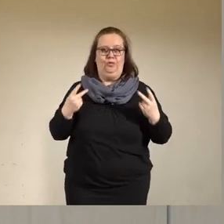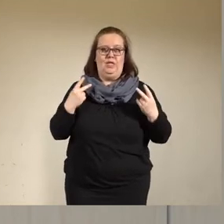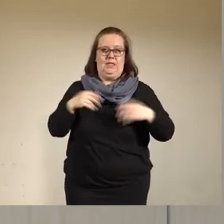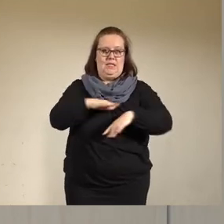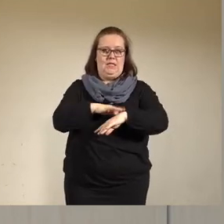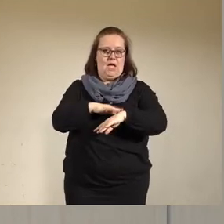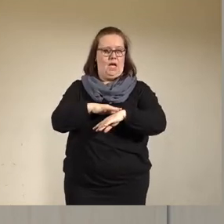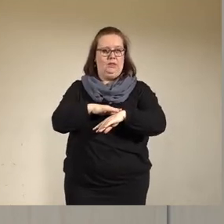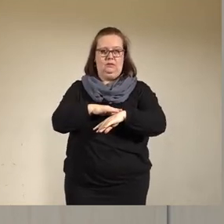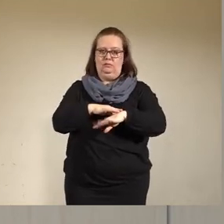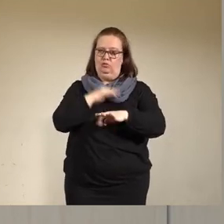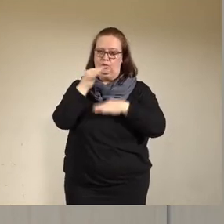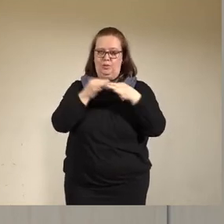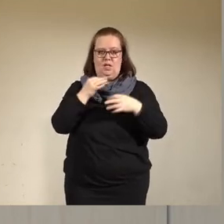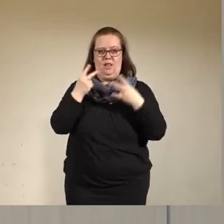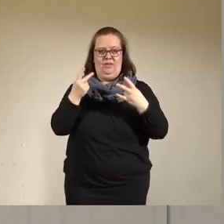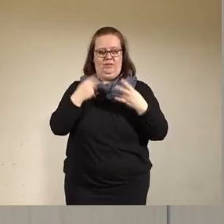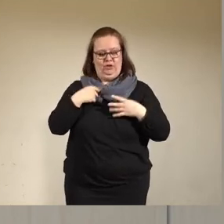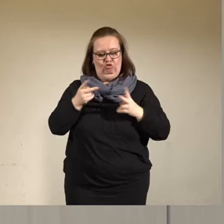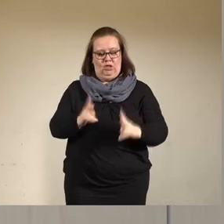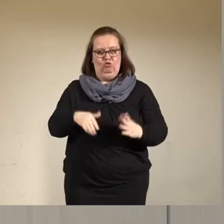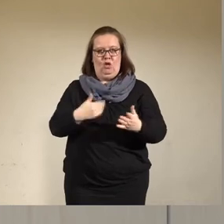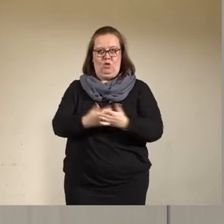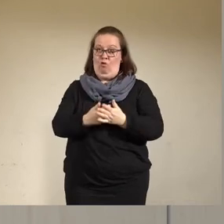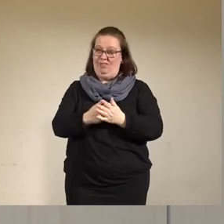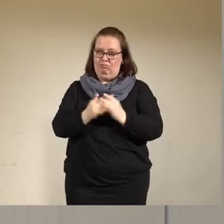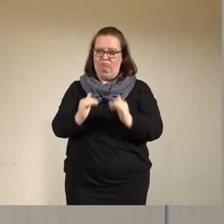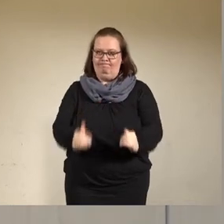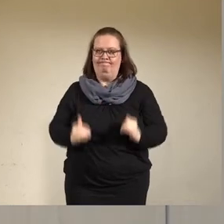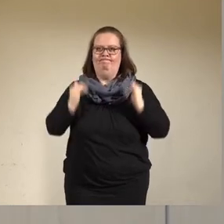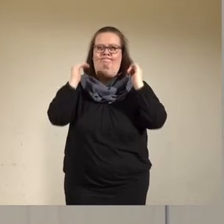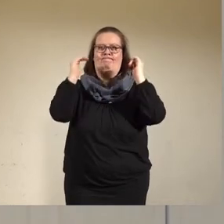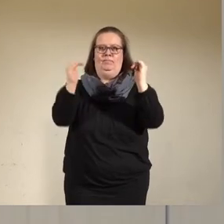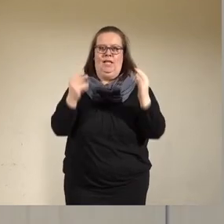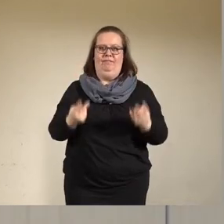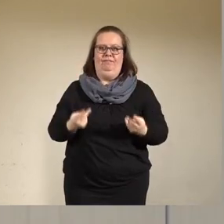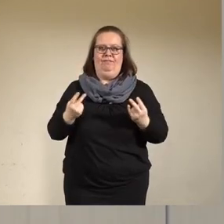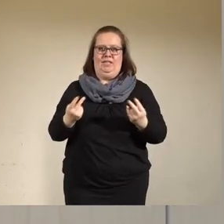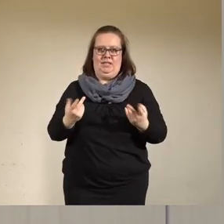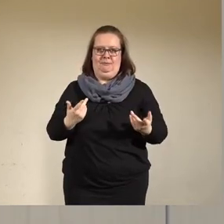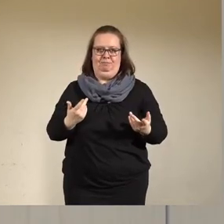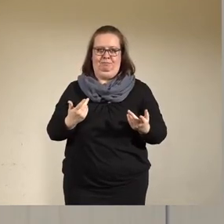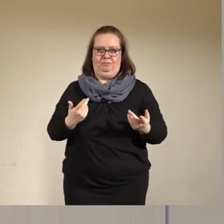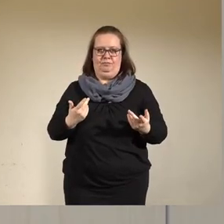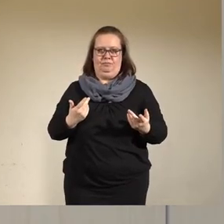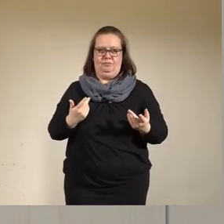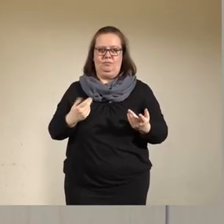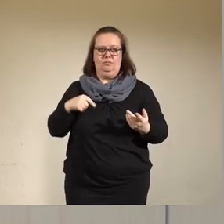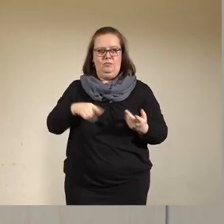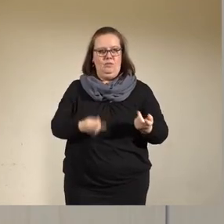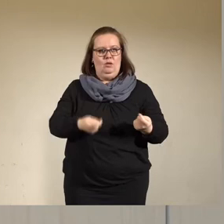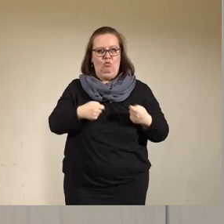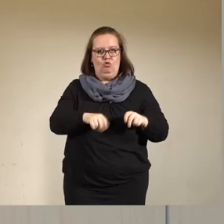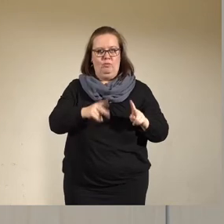Zeiten der Corona-Pandemie eine städtische Aufgabe von höchster Priorität. Wir nehmen den diesbezüglichen Beschluss